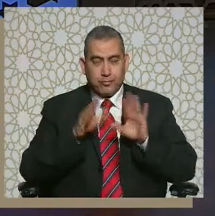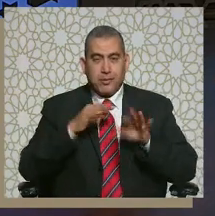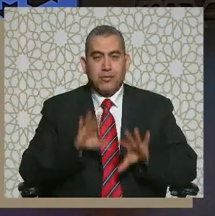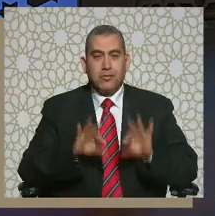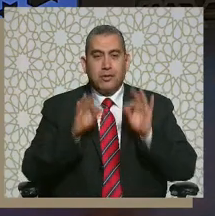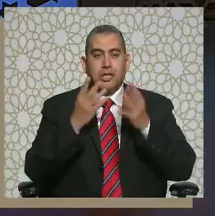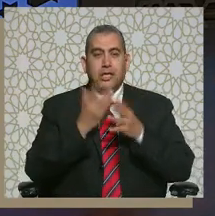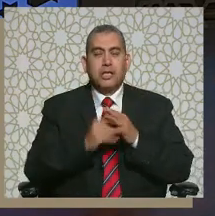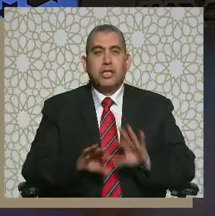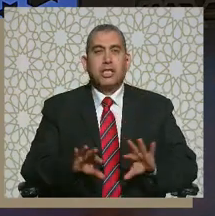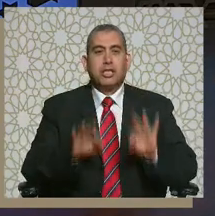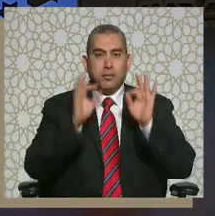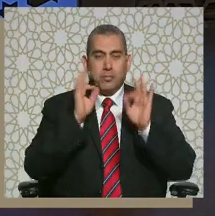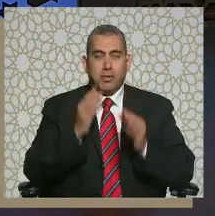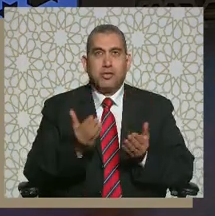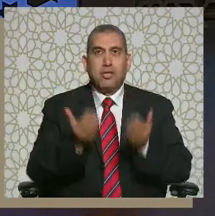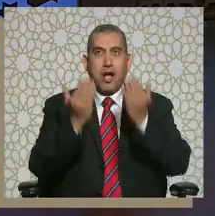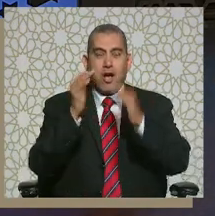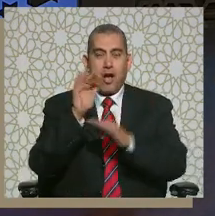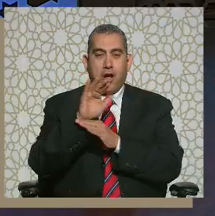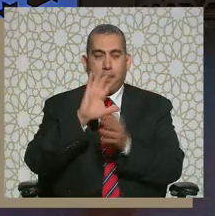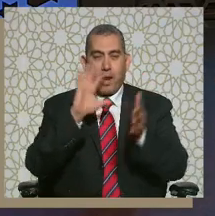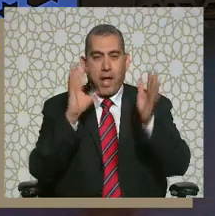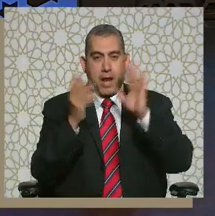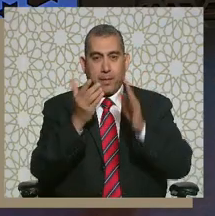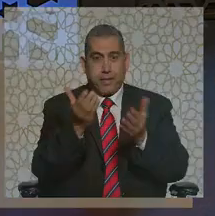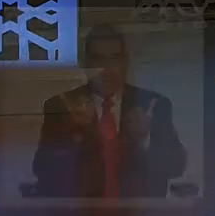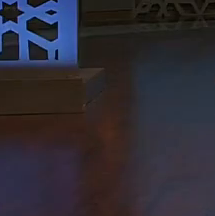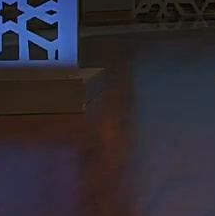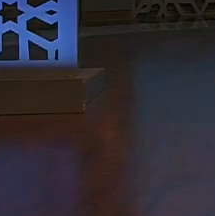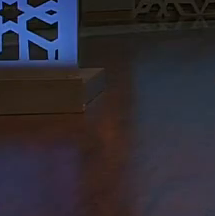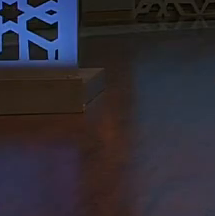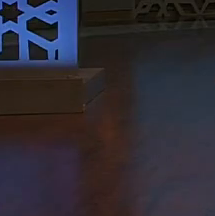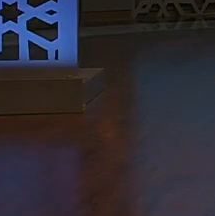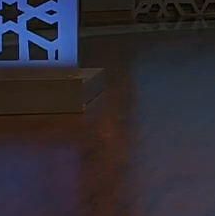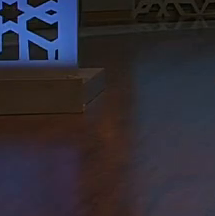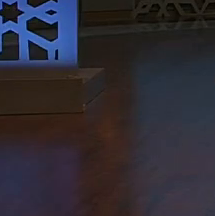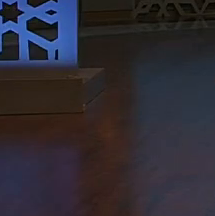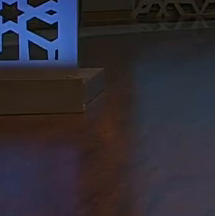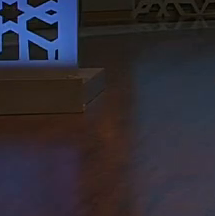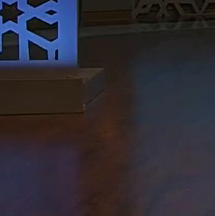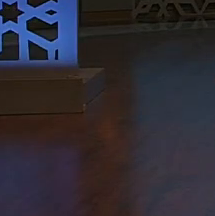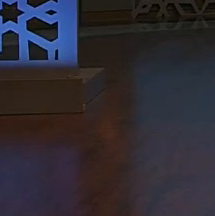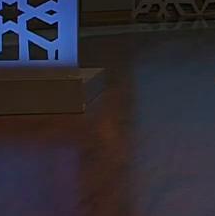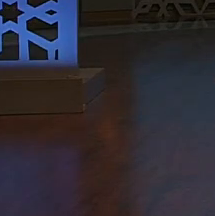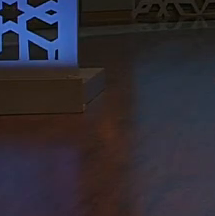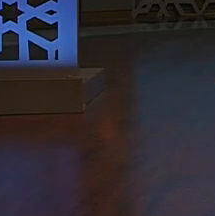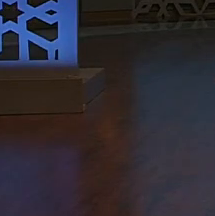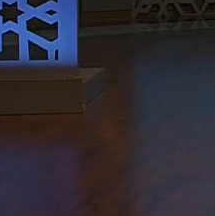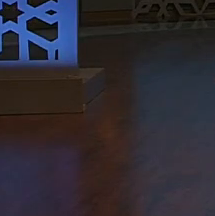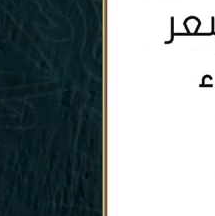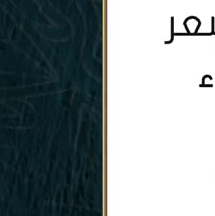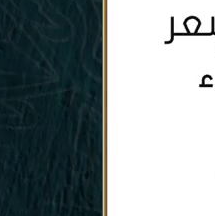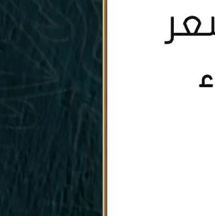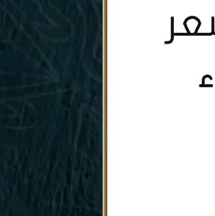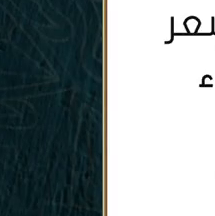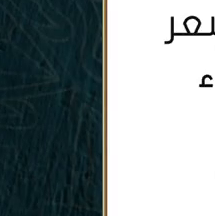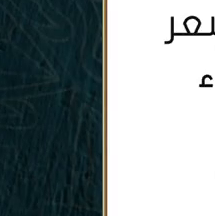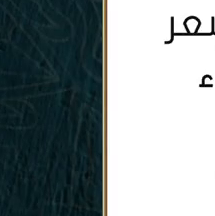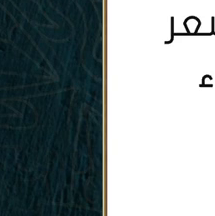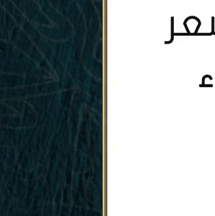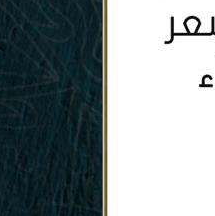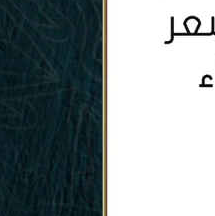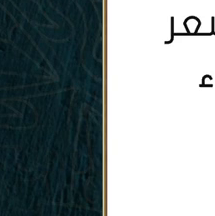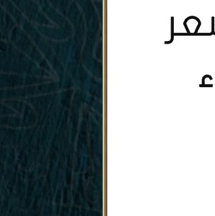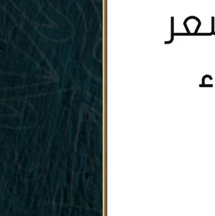بسلام يا رب العالمين تعالوا حضراتكم ناخد اول سؤال وصلنا بيقول السؤال ايهما افضل السنه